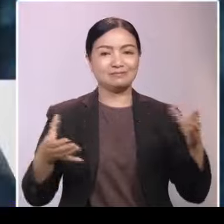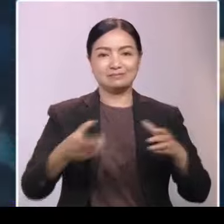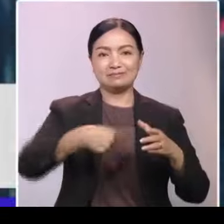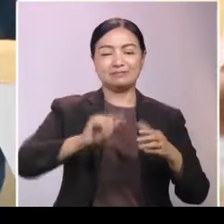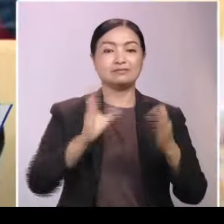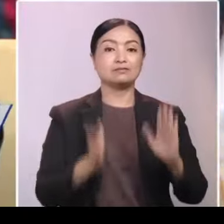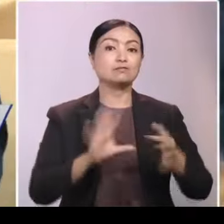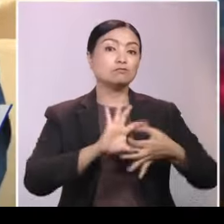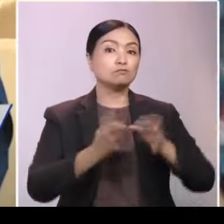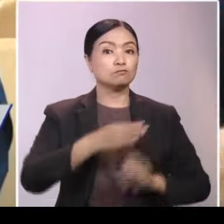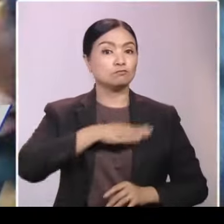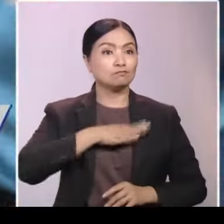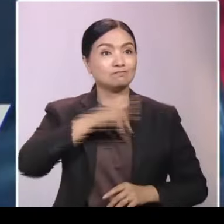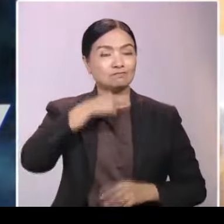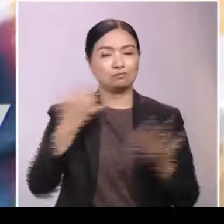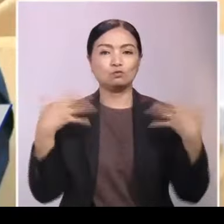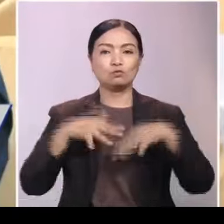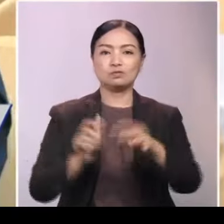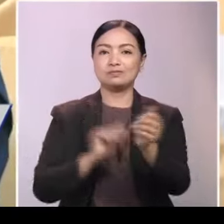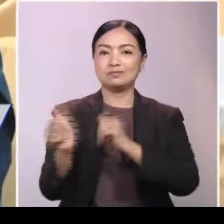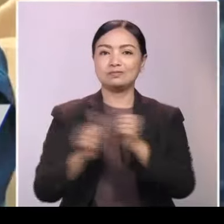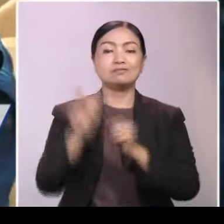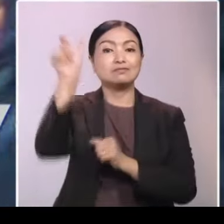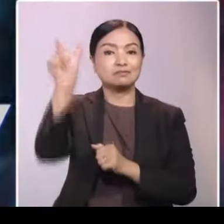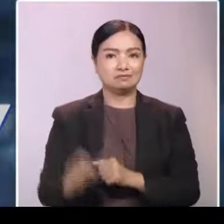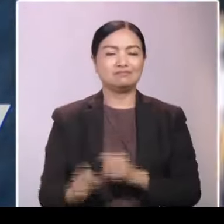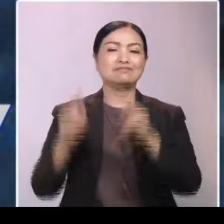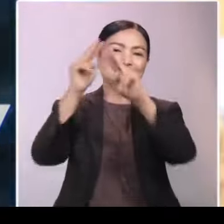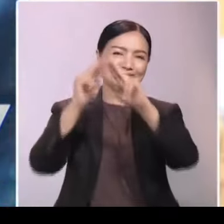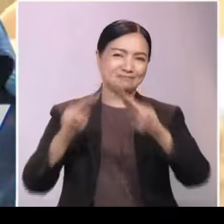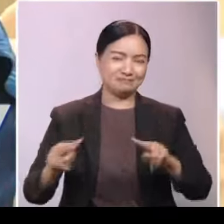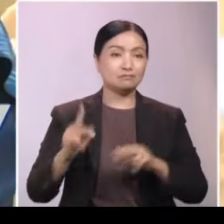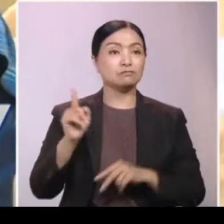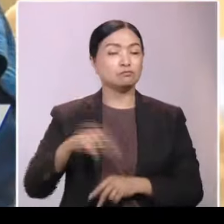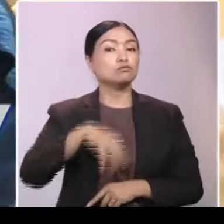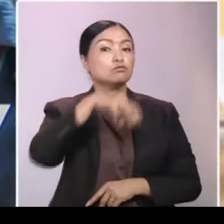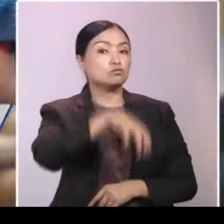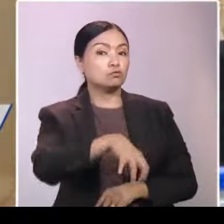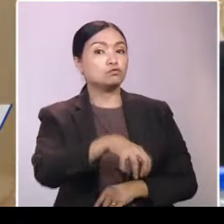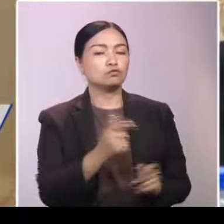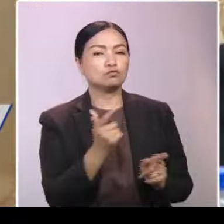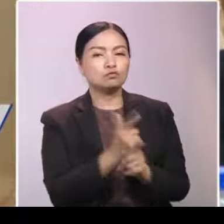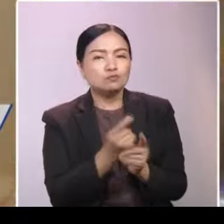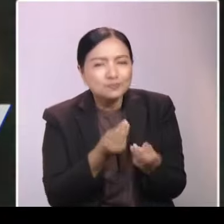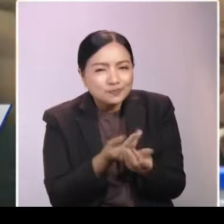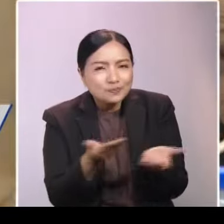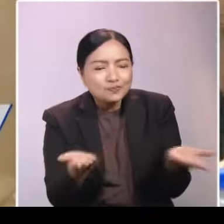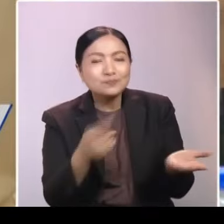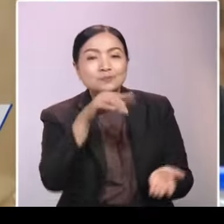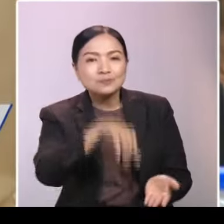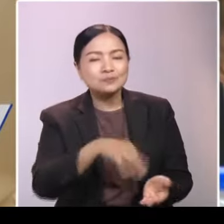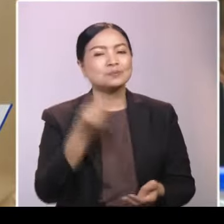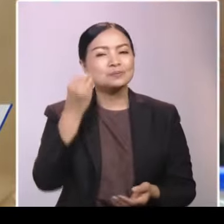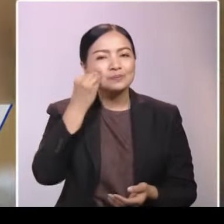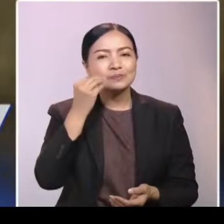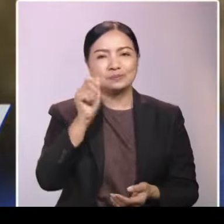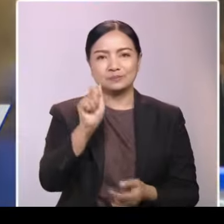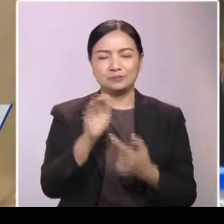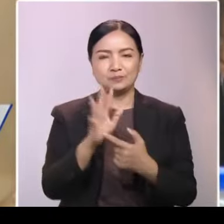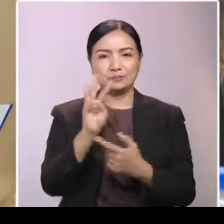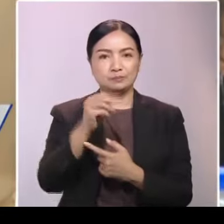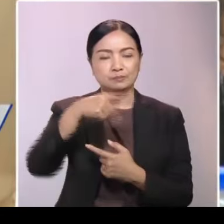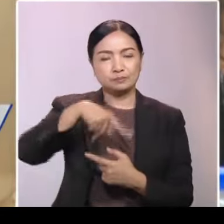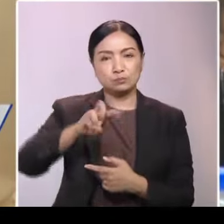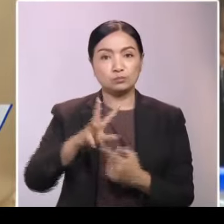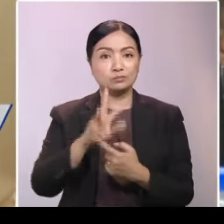ฬาทีมชาติไทยชุดร่วมแข่งขันโอลิมปิกเกม2024ที่สำนักงานคณะกรรมการโอลิมปิกแห่งประเทศไทยบ้านอัมพวันครับในงาน